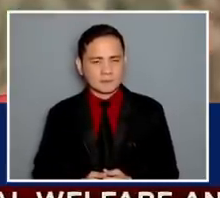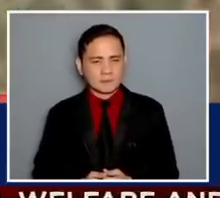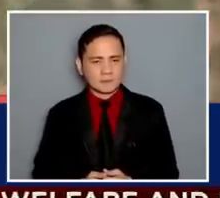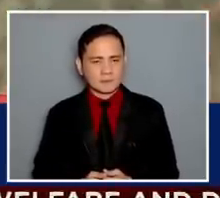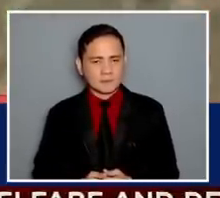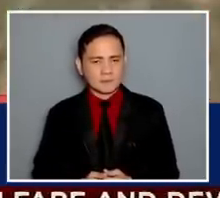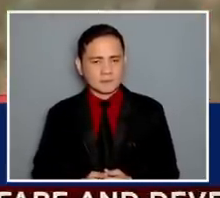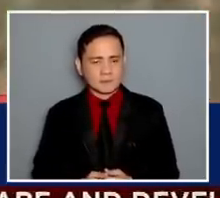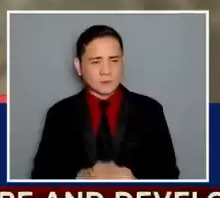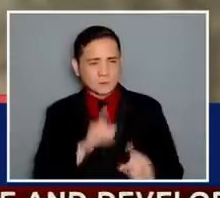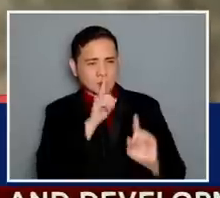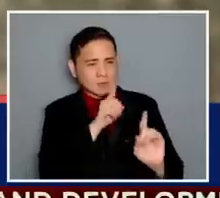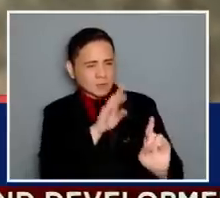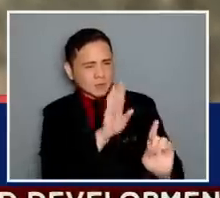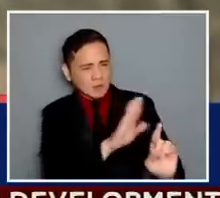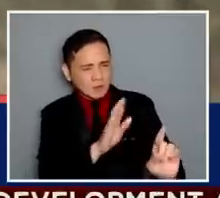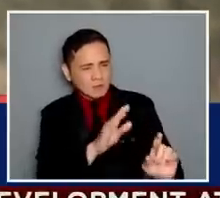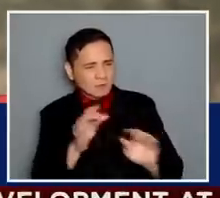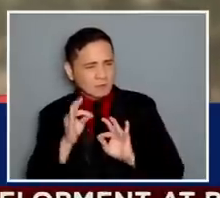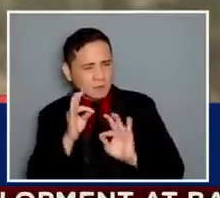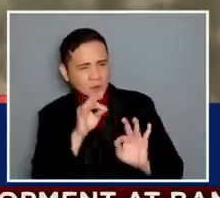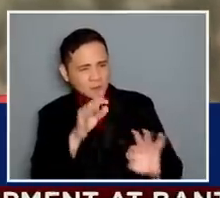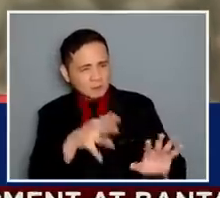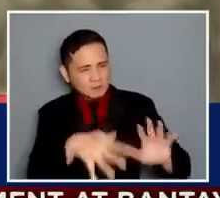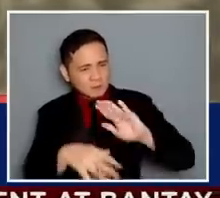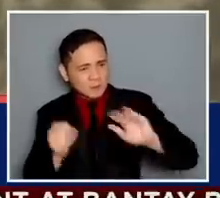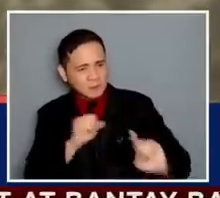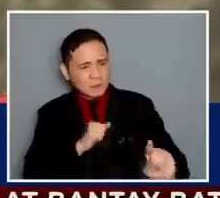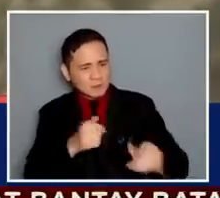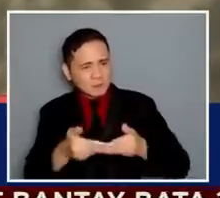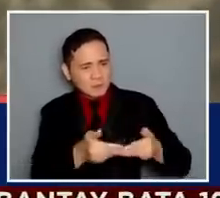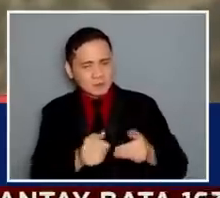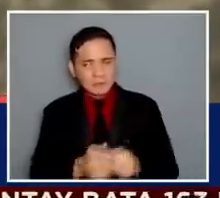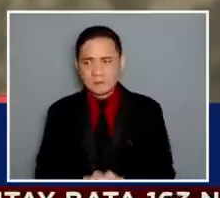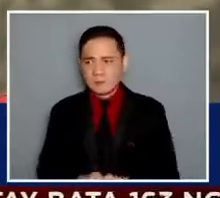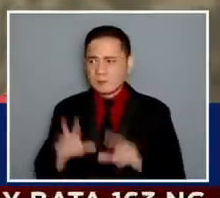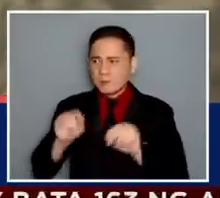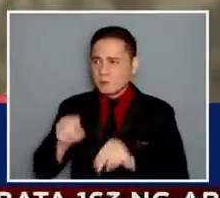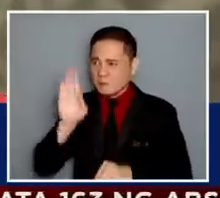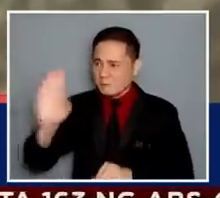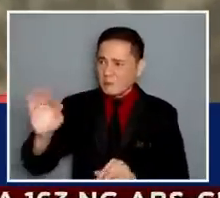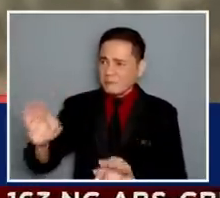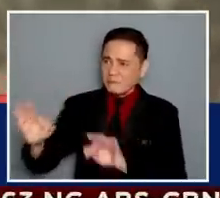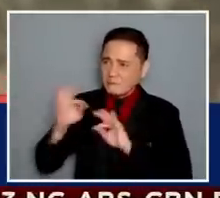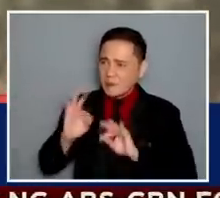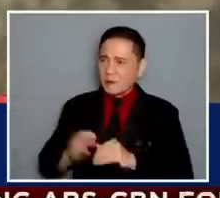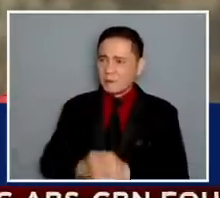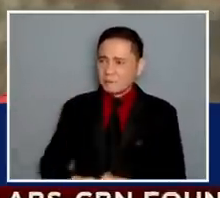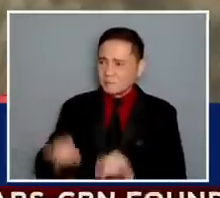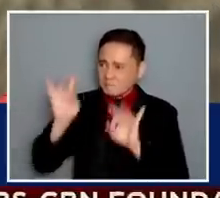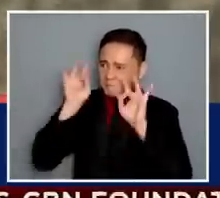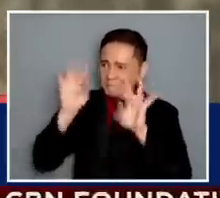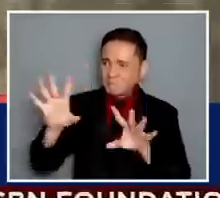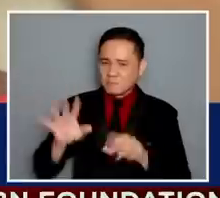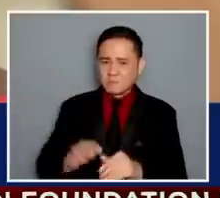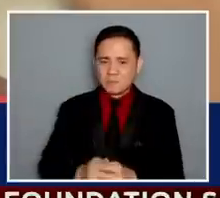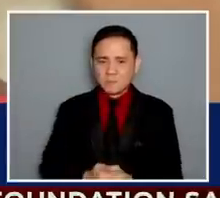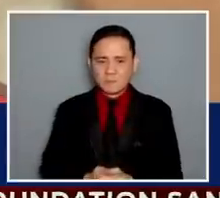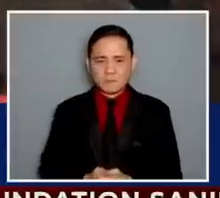nailipat ang buhayan! Sana ginawa mo na lang! Sana ginawa mo na lang para dito nangyayari